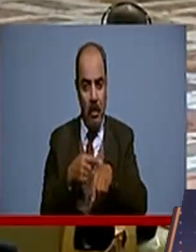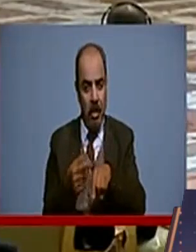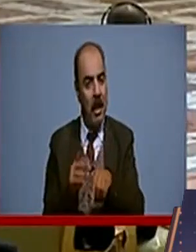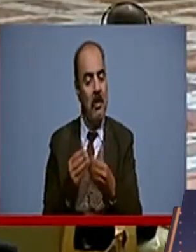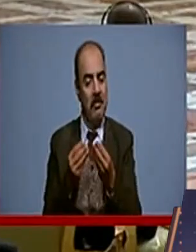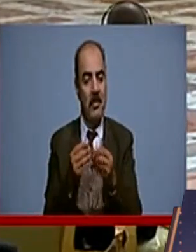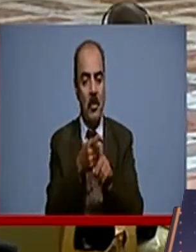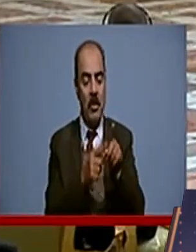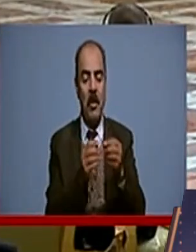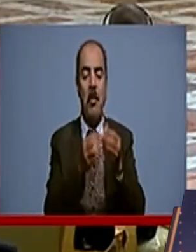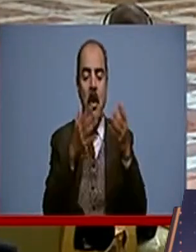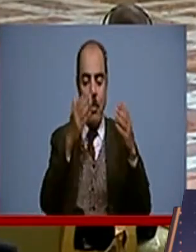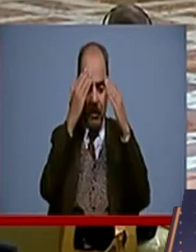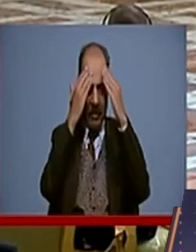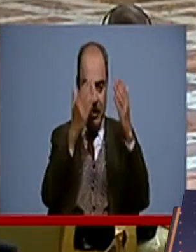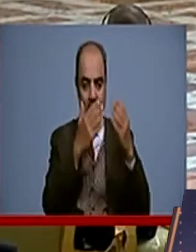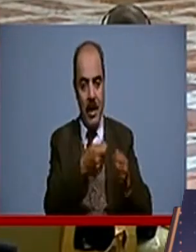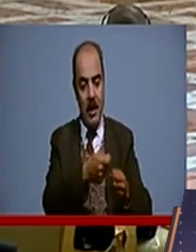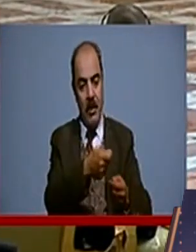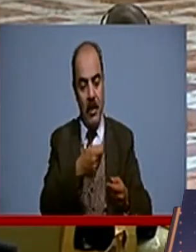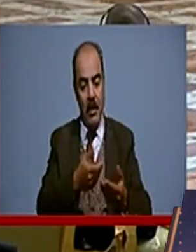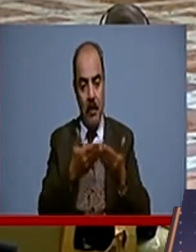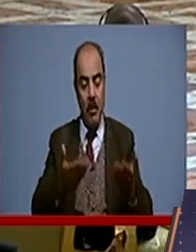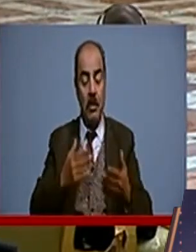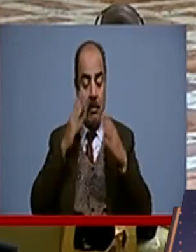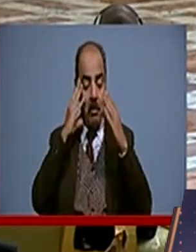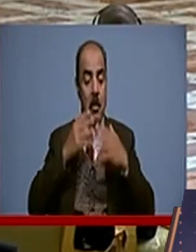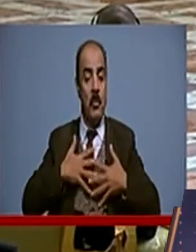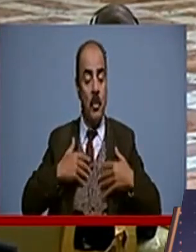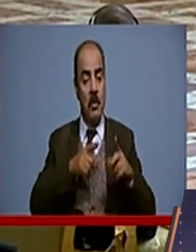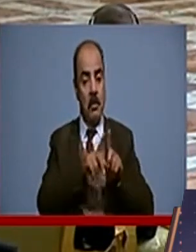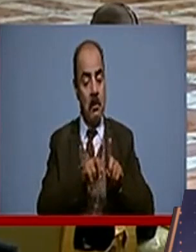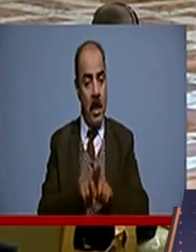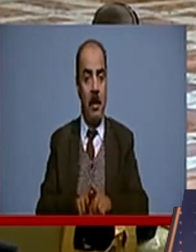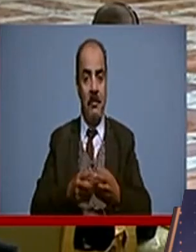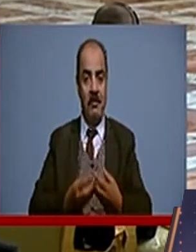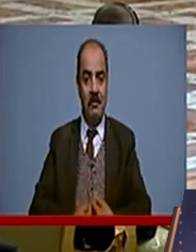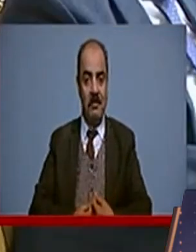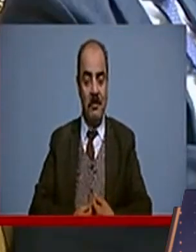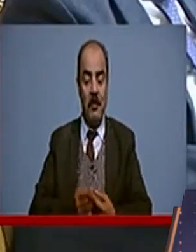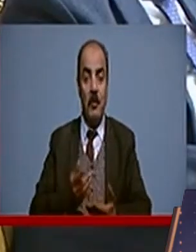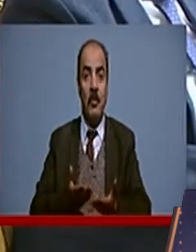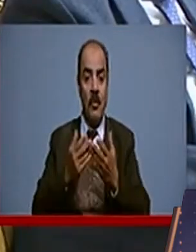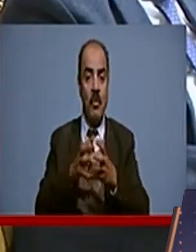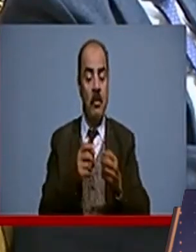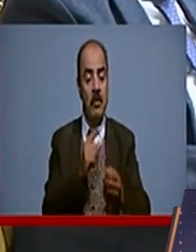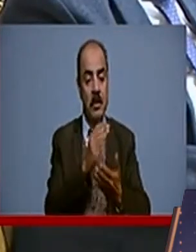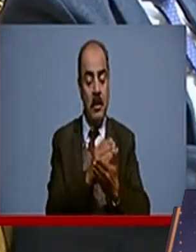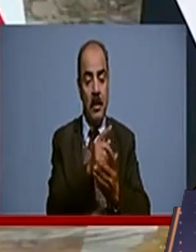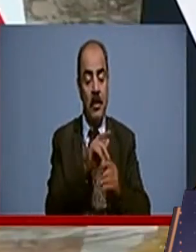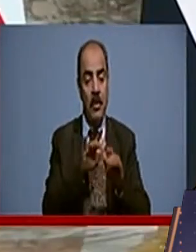بفخامه رئيسه الوزراء، اهلا وسهلا، سعداء بوجودك معنا، ونتمنى انك انت